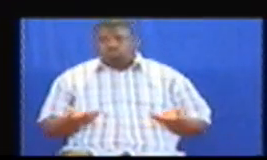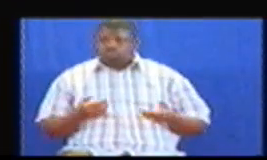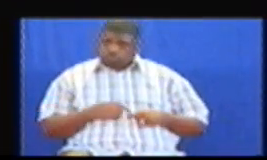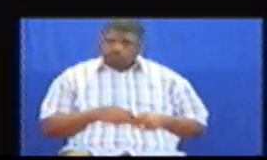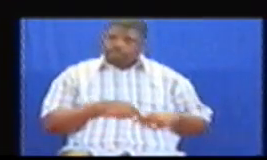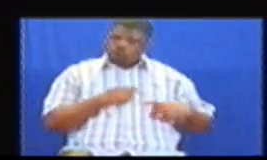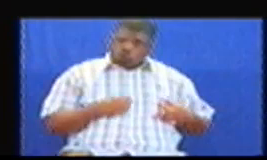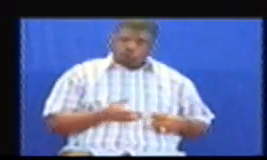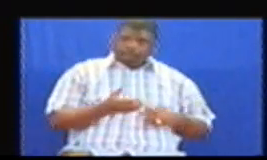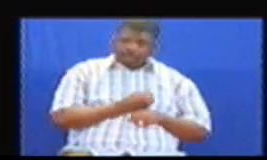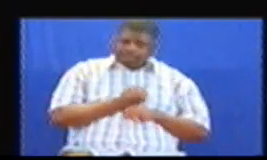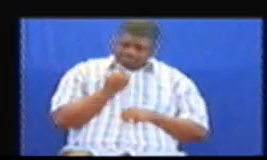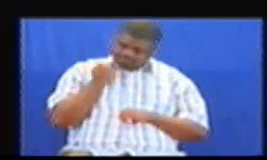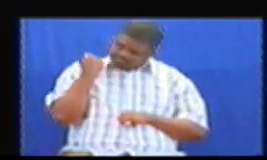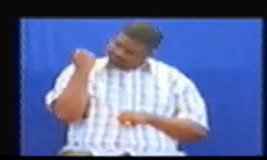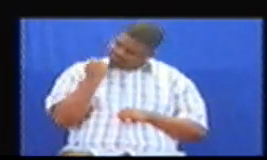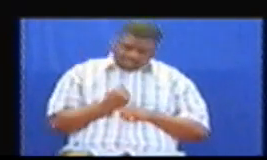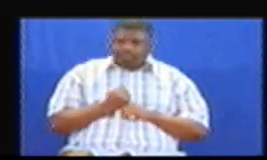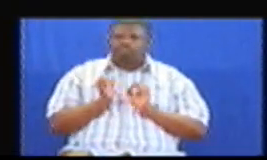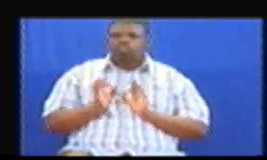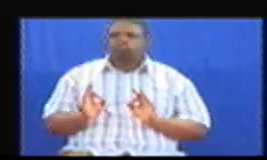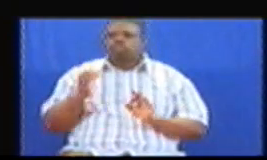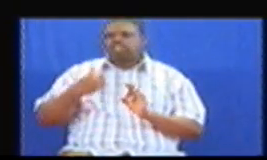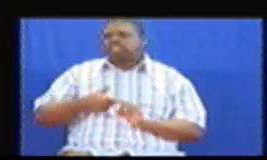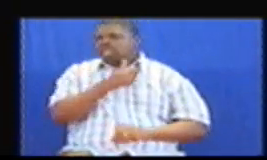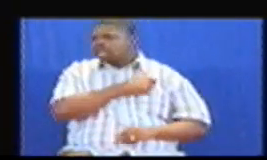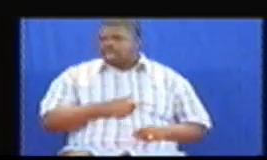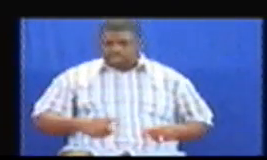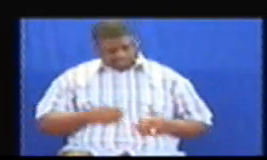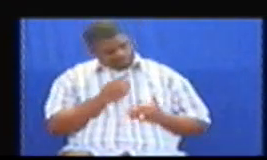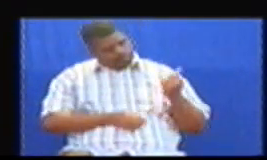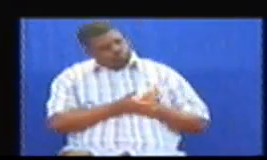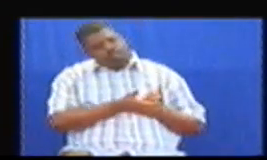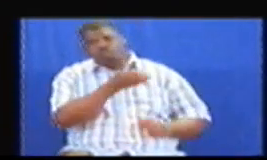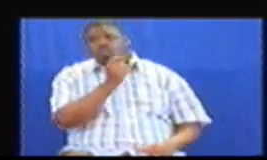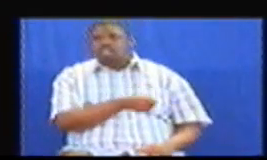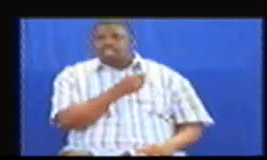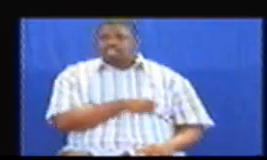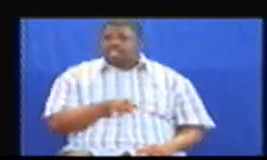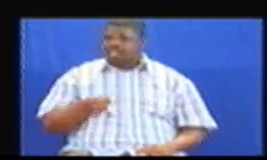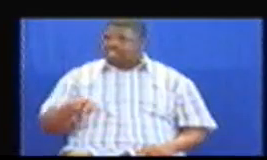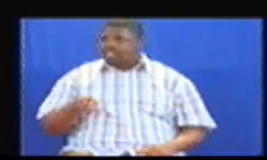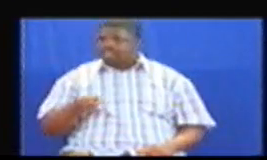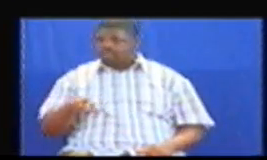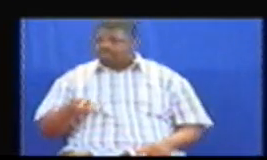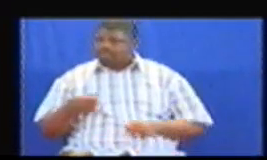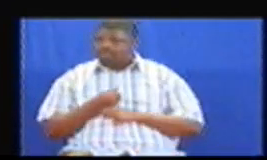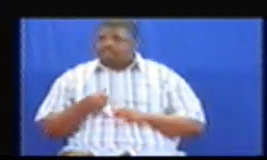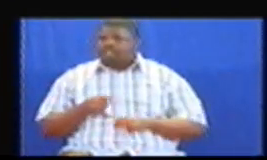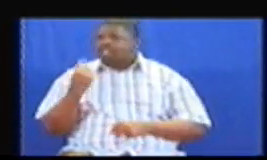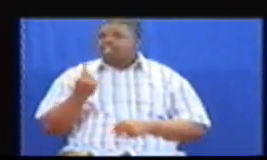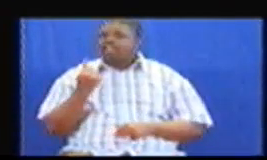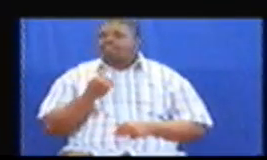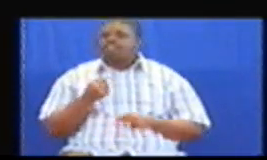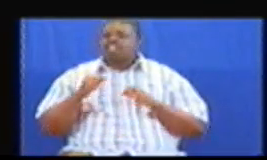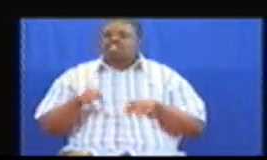motivated, tunazidi kufanya vizuri. Kwa nini Mheshimiwa Rais asipongezwe kwa wajibu anaochukua kwa taifa hili? Kwa hiyo na mimi kwa